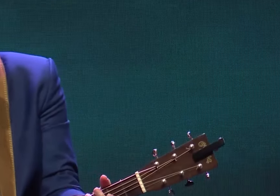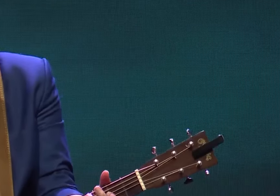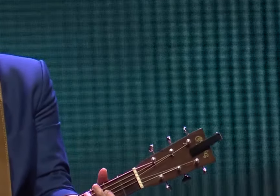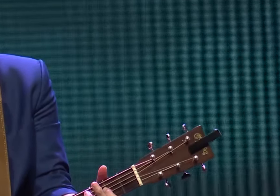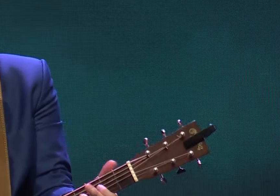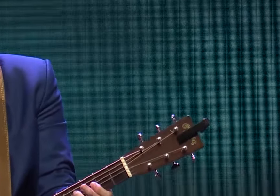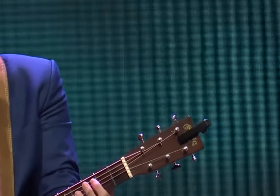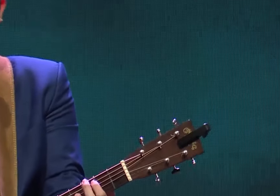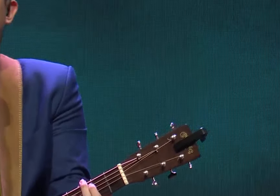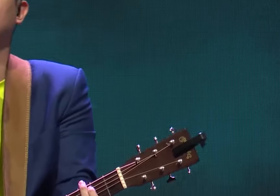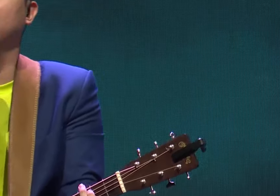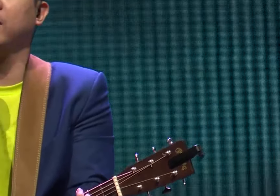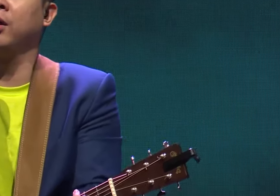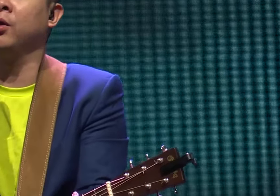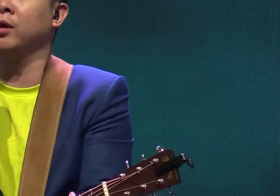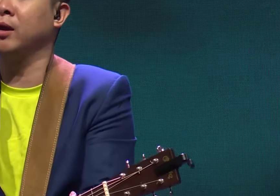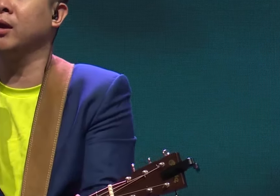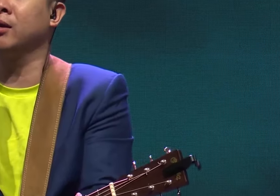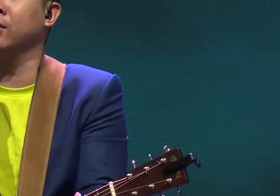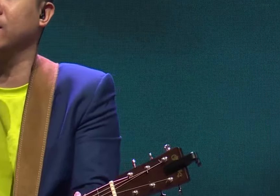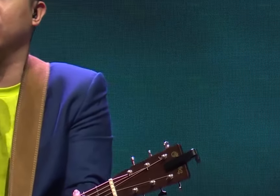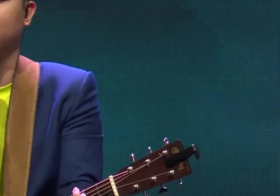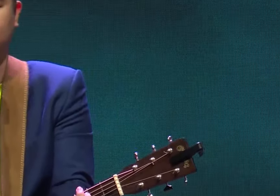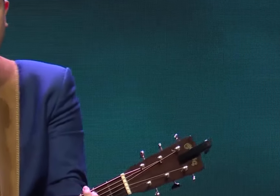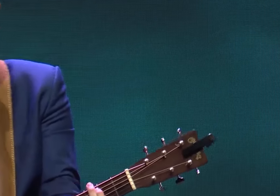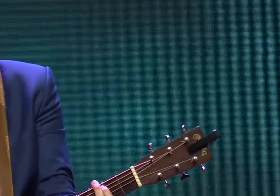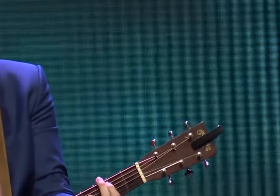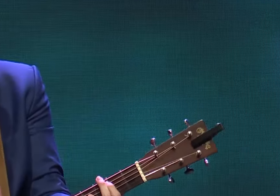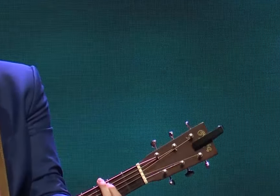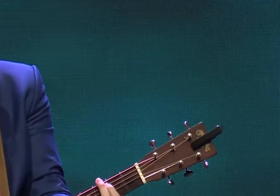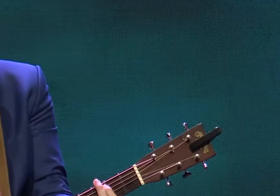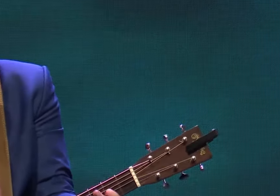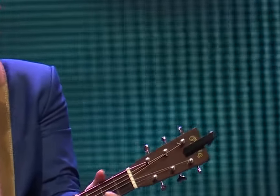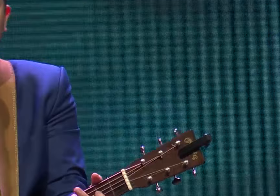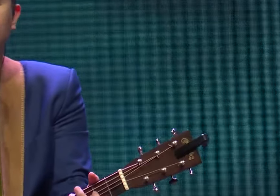God, you are my all and all.